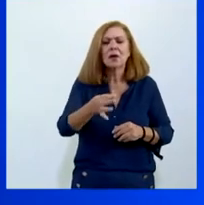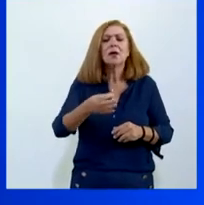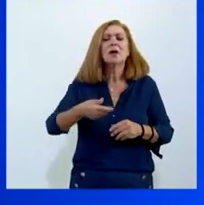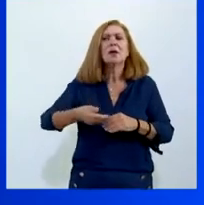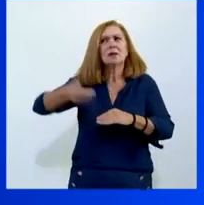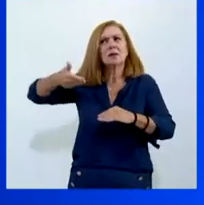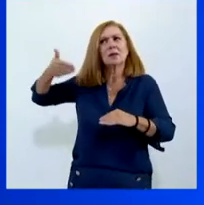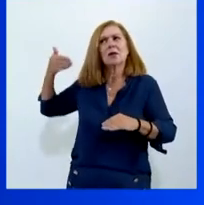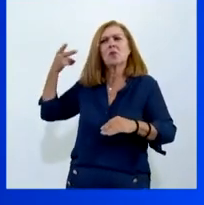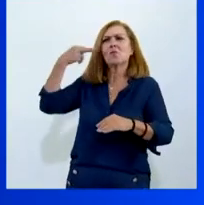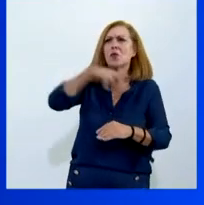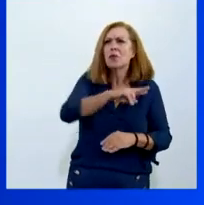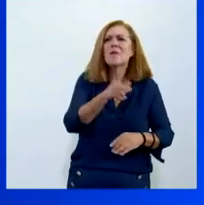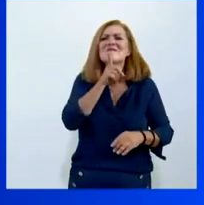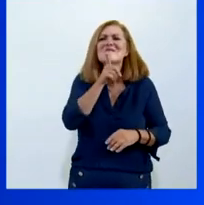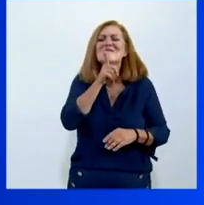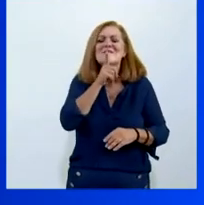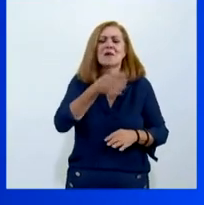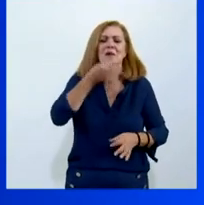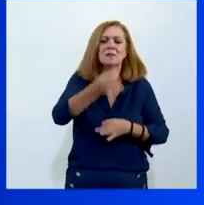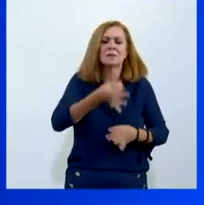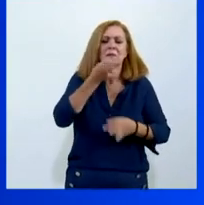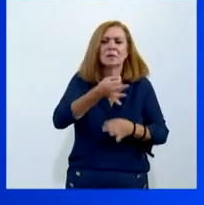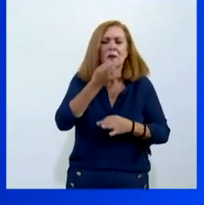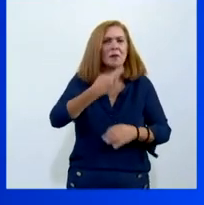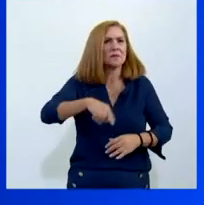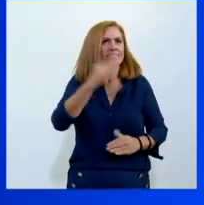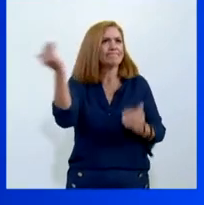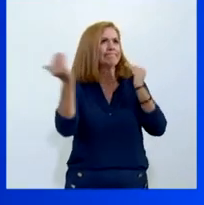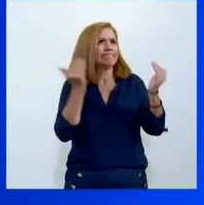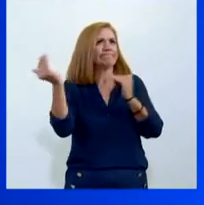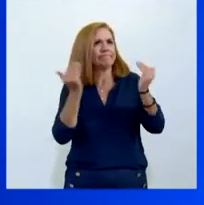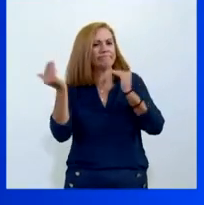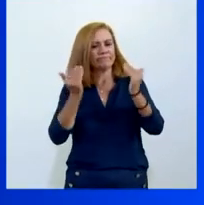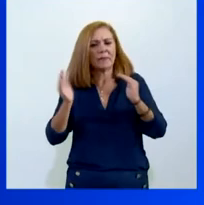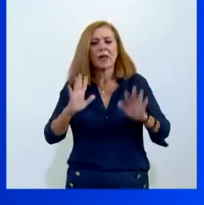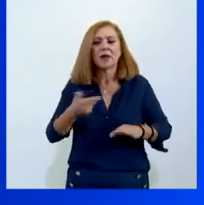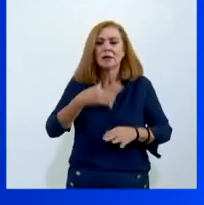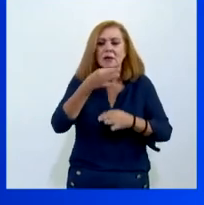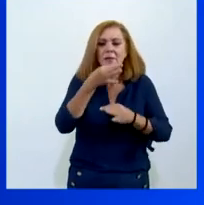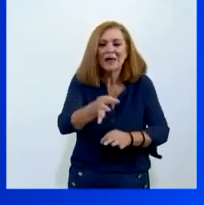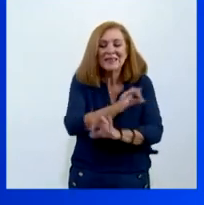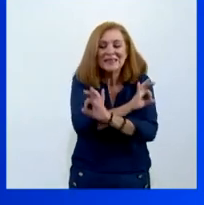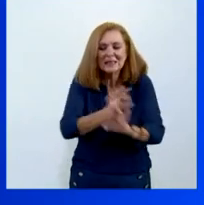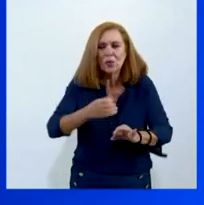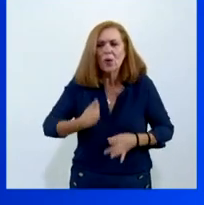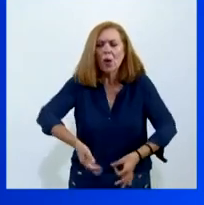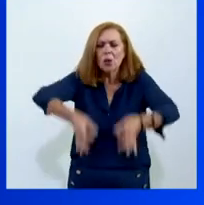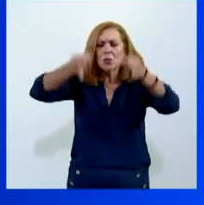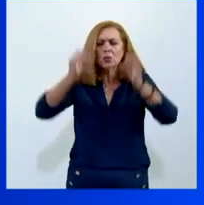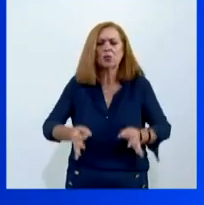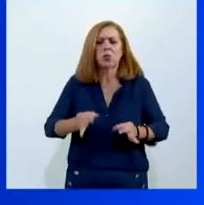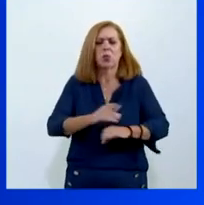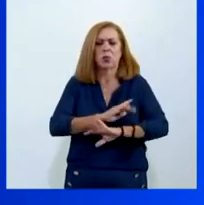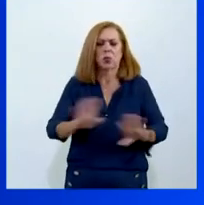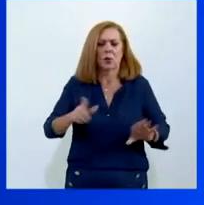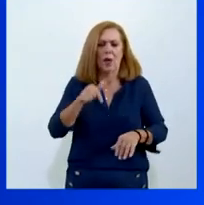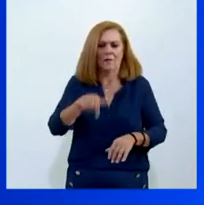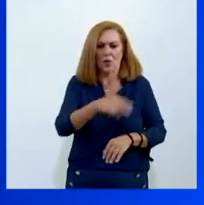μου έχουν πει τα ίδια. Και υπάρχει μια γενική καχυποψία. Σας διαβεβαιώνω για την αποφασιστικότητά μου να κινηθούμε σε αυτή την